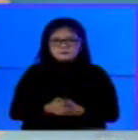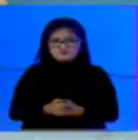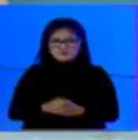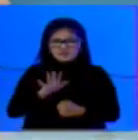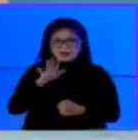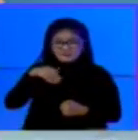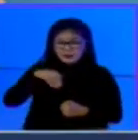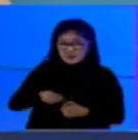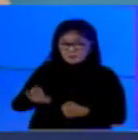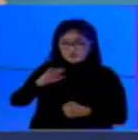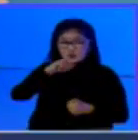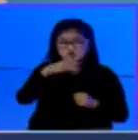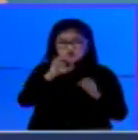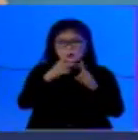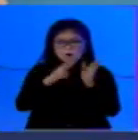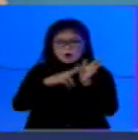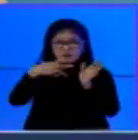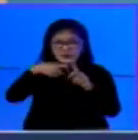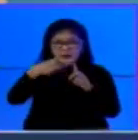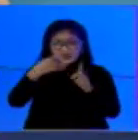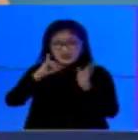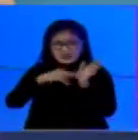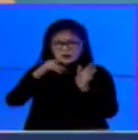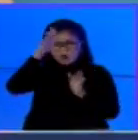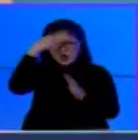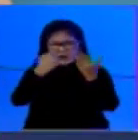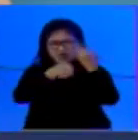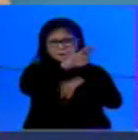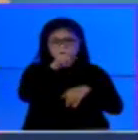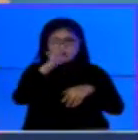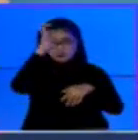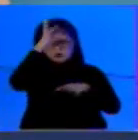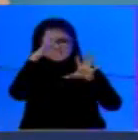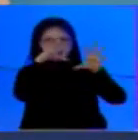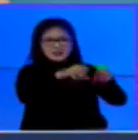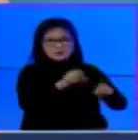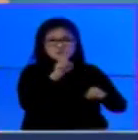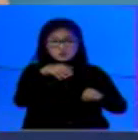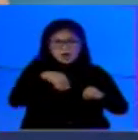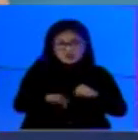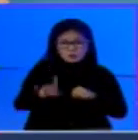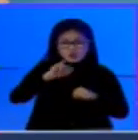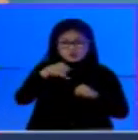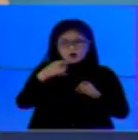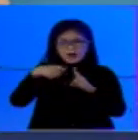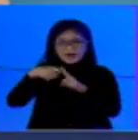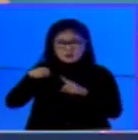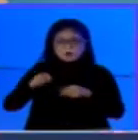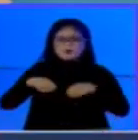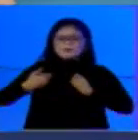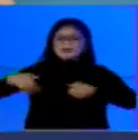Mirsa, 5 anak buah John Kay yang berstatus buron telah ditangkap polisi. Satu anak buah John Kay menyerahkan diri ke Polsek Cimanggis, Depok, Jawa